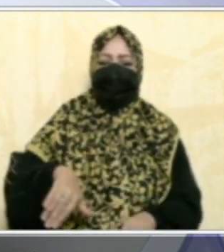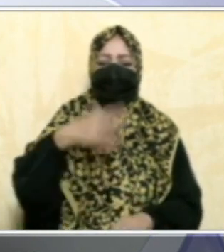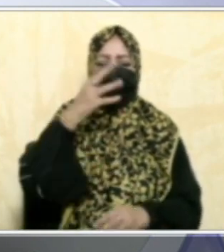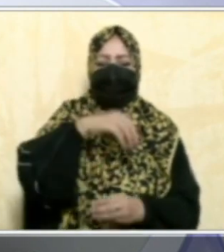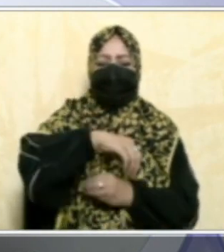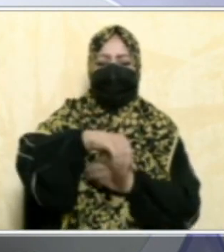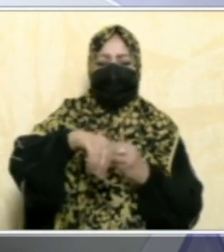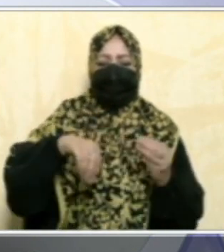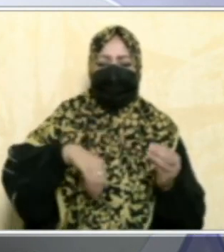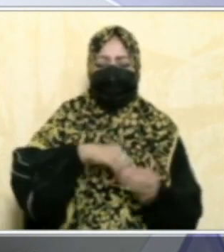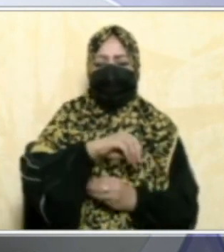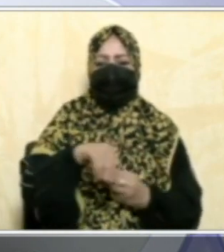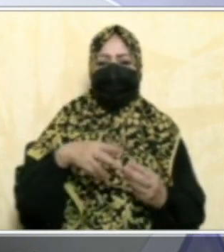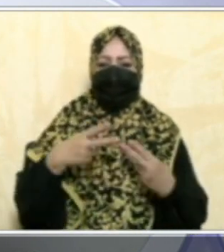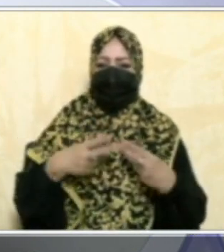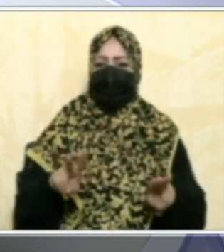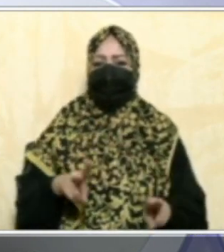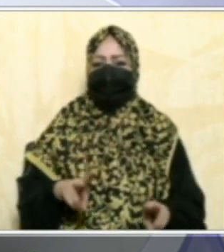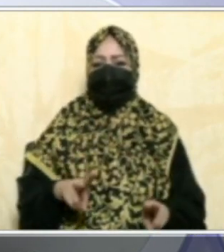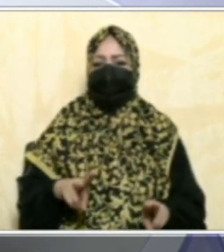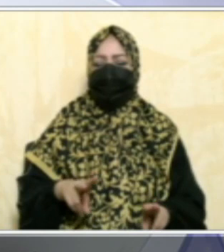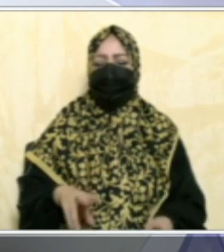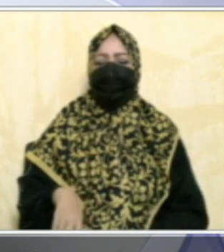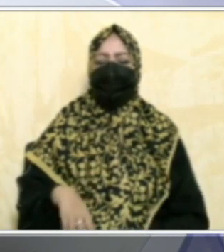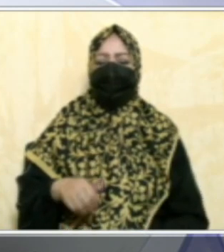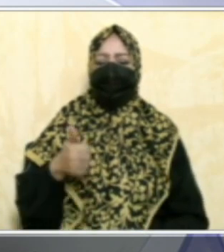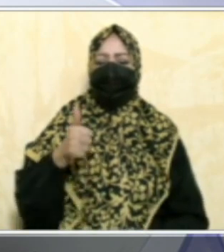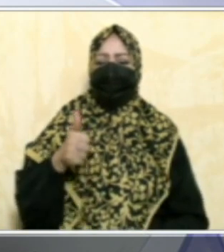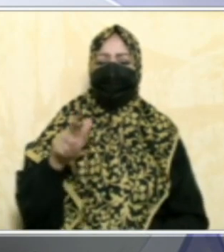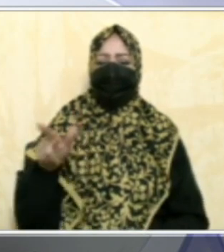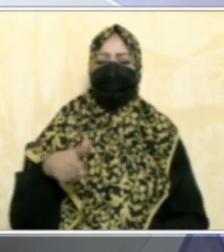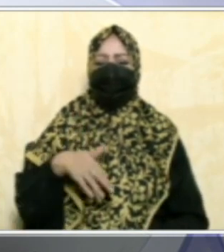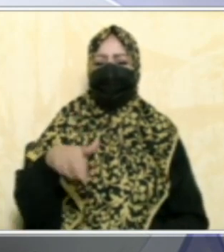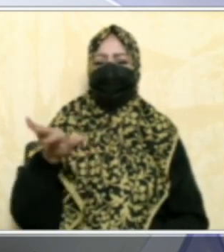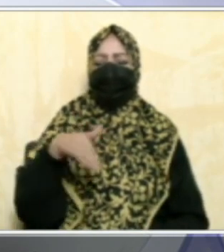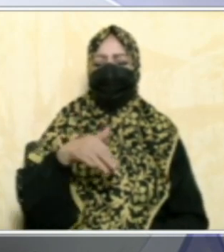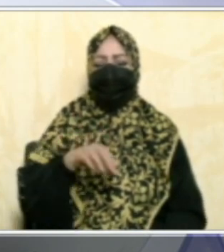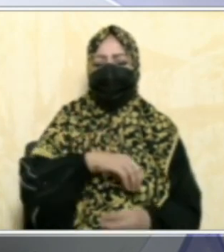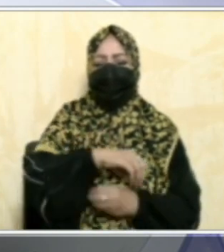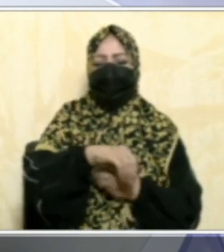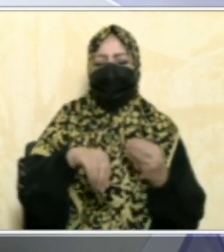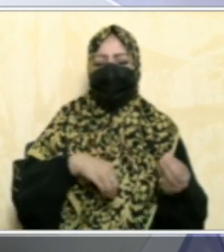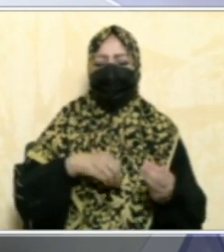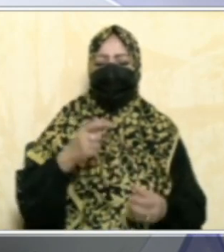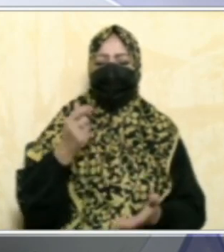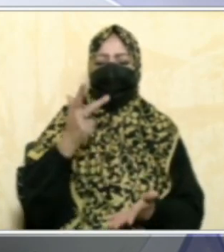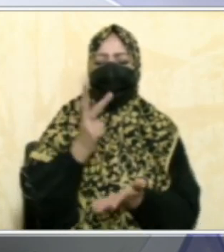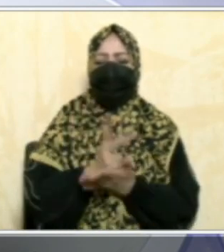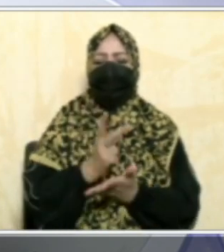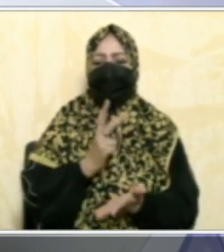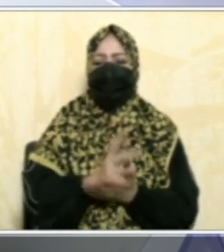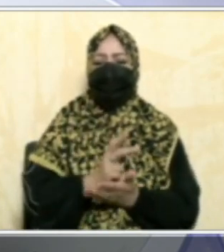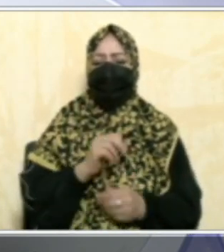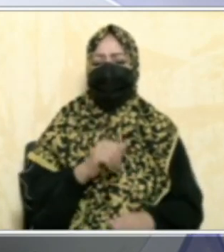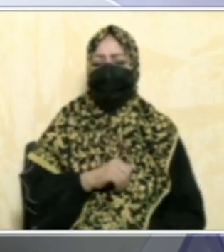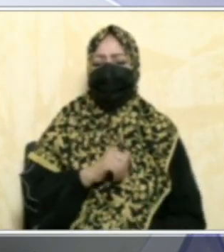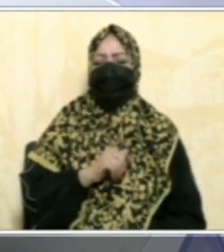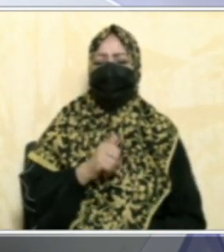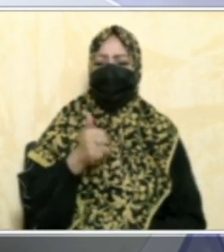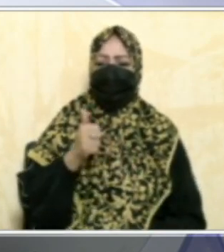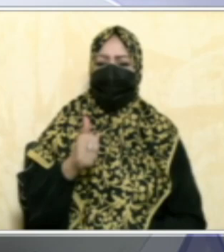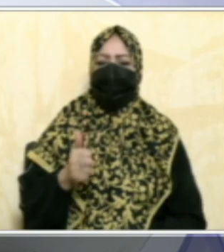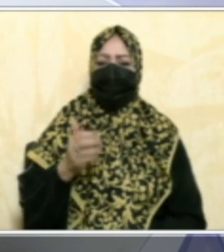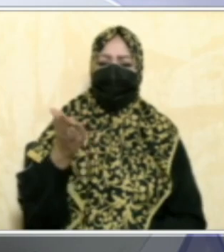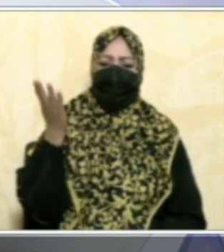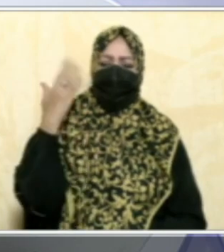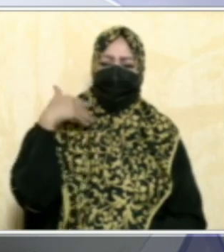أولا هي مش قصة المشي العمرة، هل يحل هذا المرتب أو لا؟ أولا في الفترة اللي كنت ما تمشيش فيها العمل لا